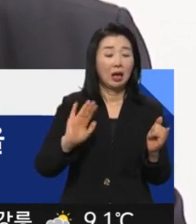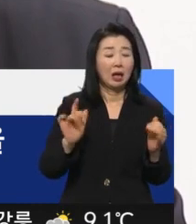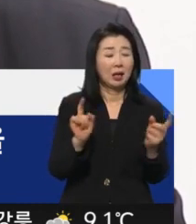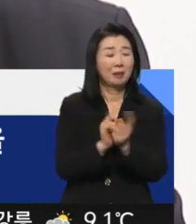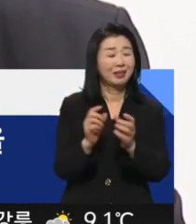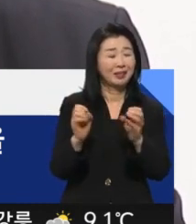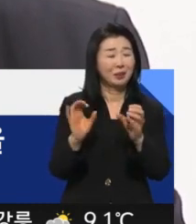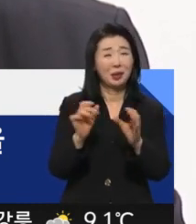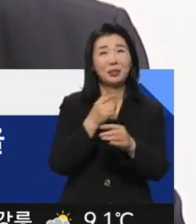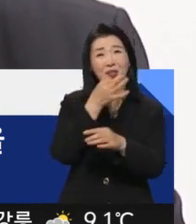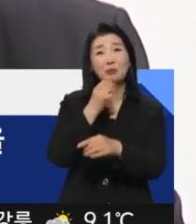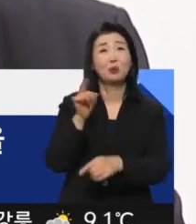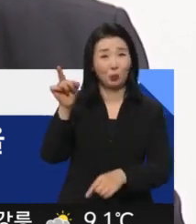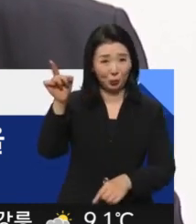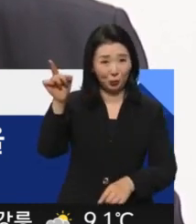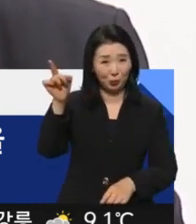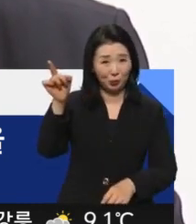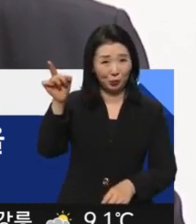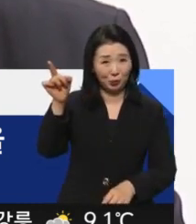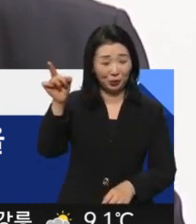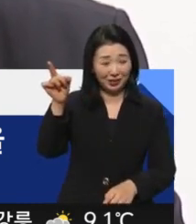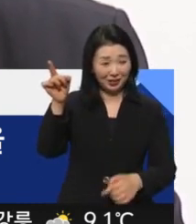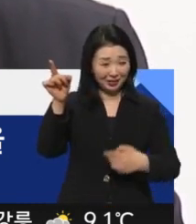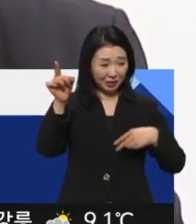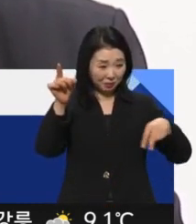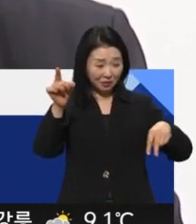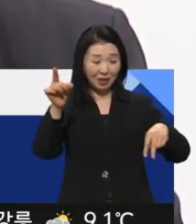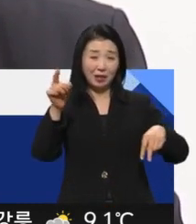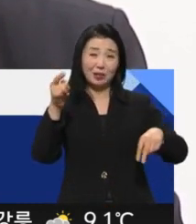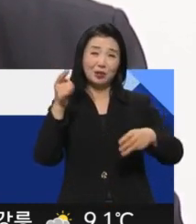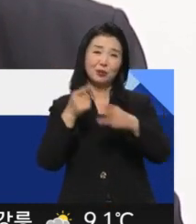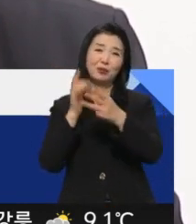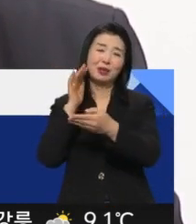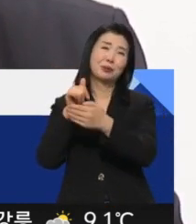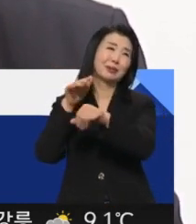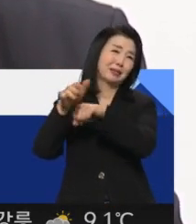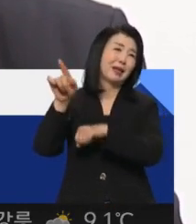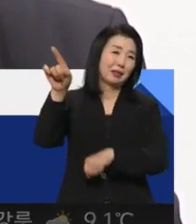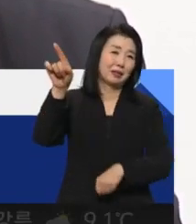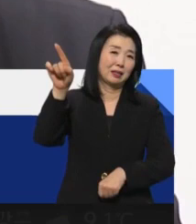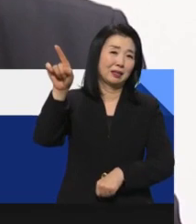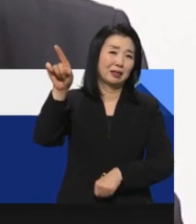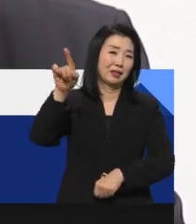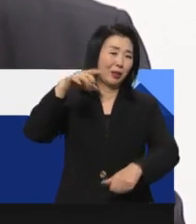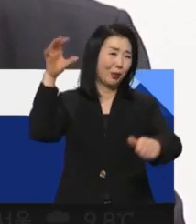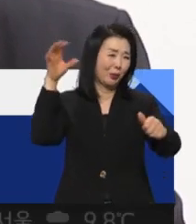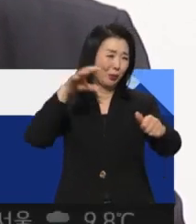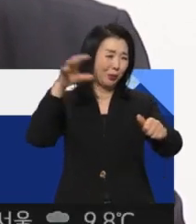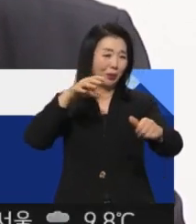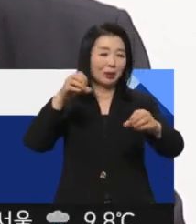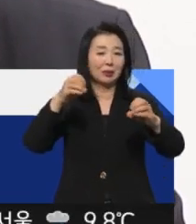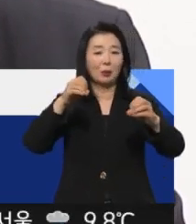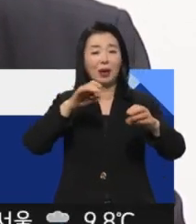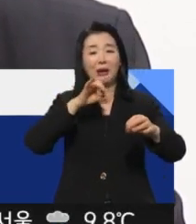만나서 대화하는 걸 힘들어하시는 모양이에요. 제가 볼 때는 윤석열 대통령의 스타일 같아요. 소통과 대화가 부재한